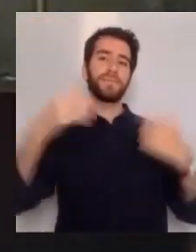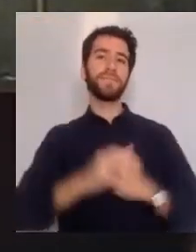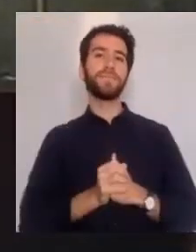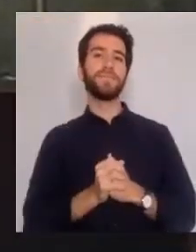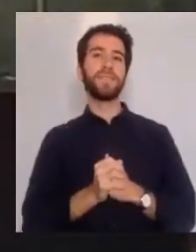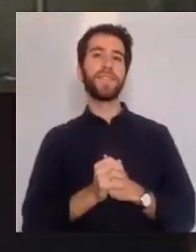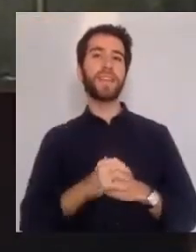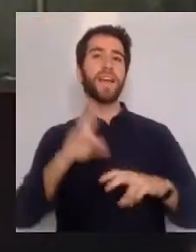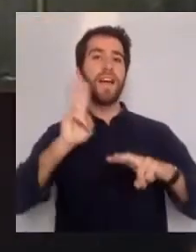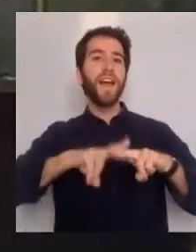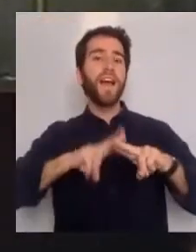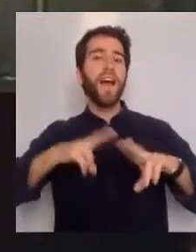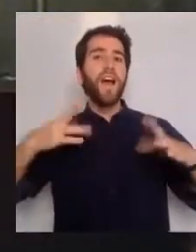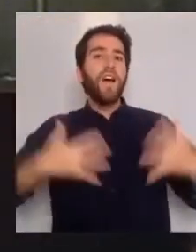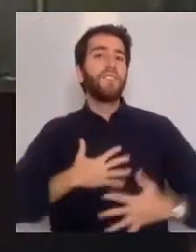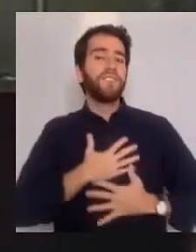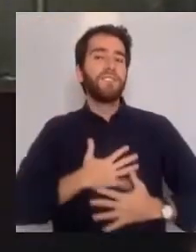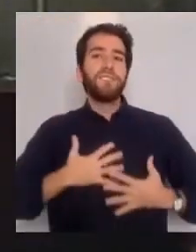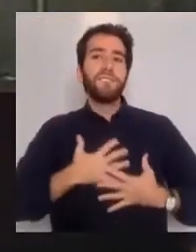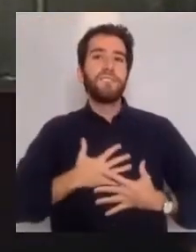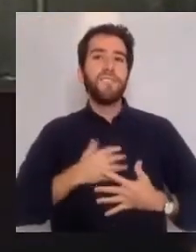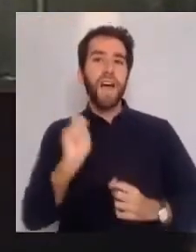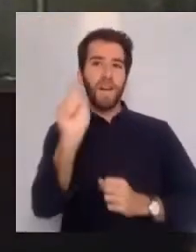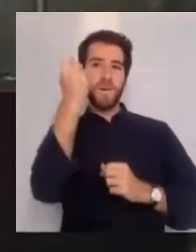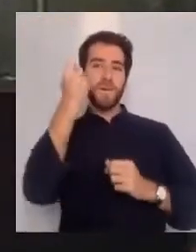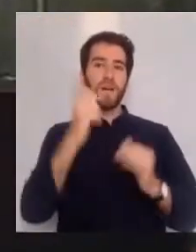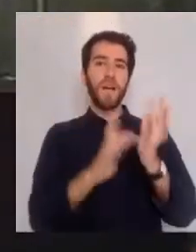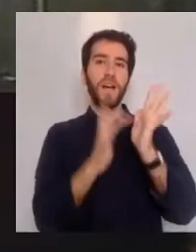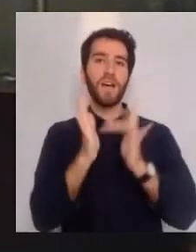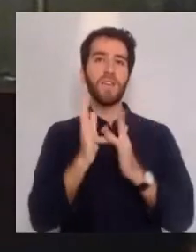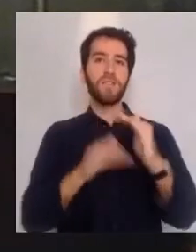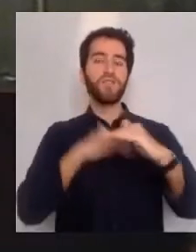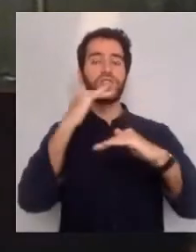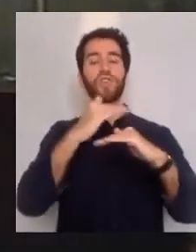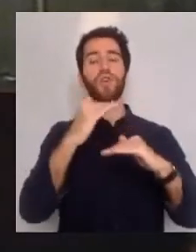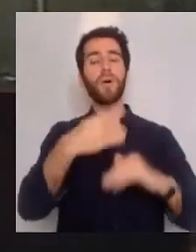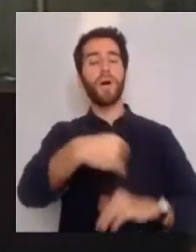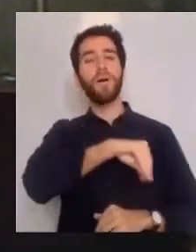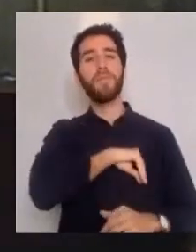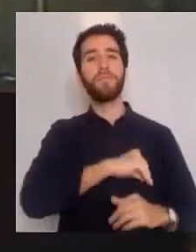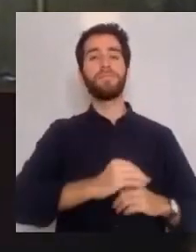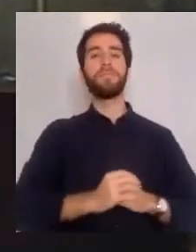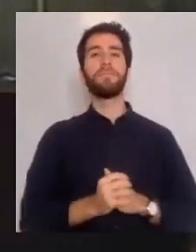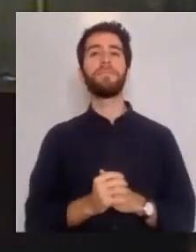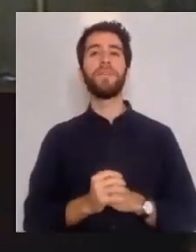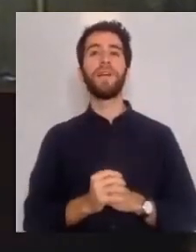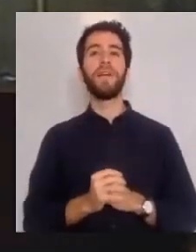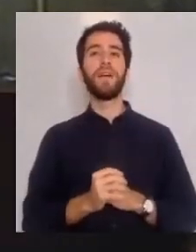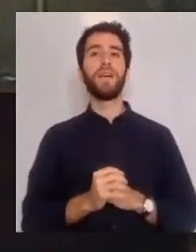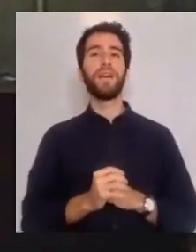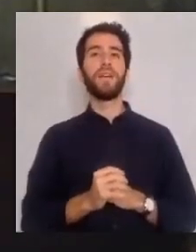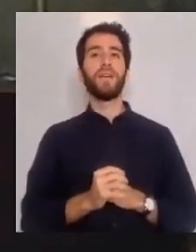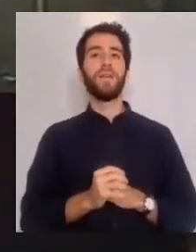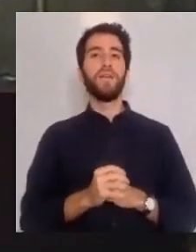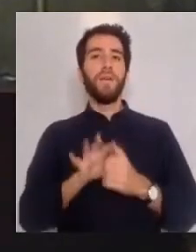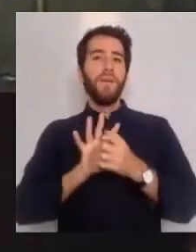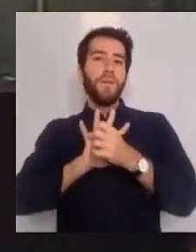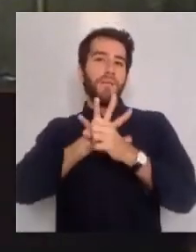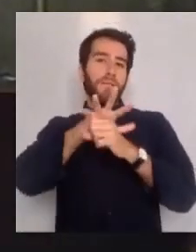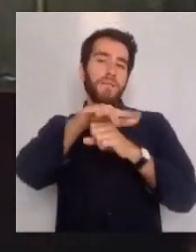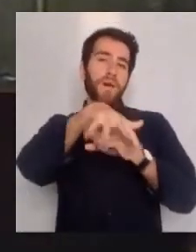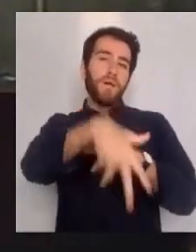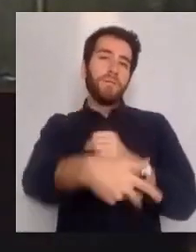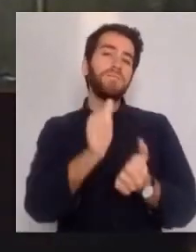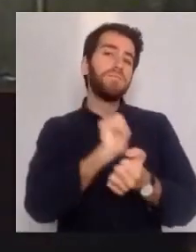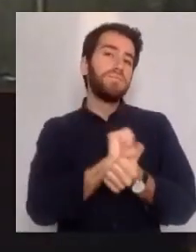Celebrem amb joia la victòria de Jesús sobre la mort. Un reguer d'esperança, d'il·lusió i de